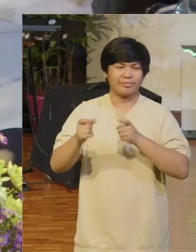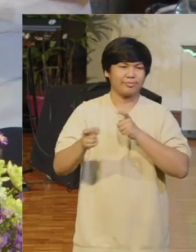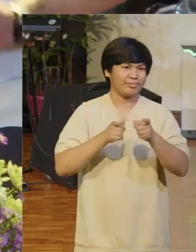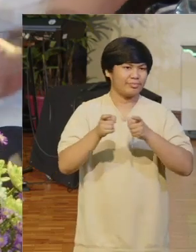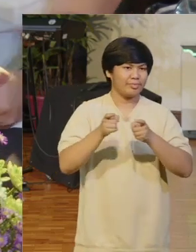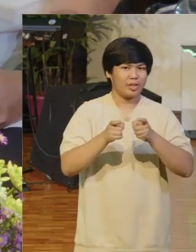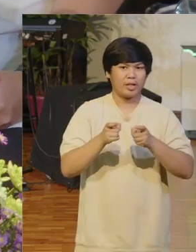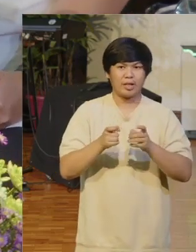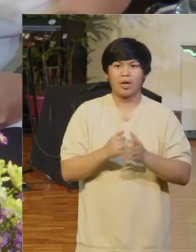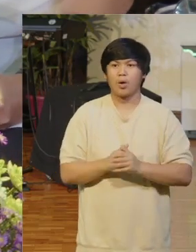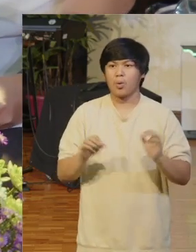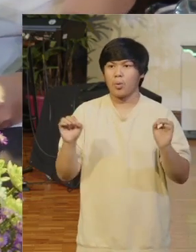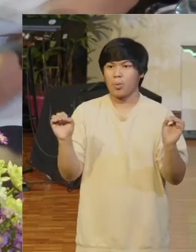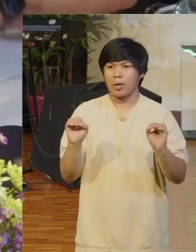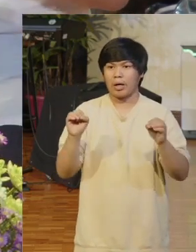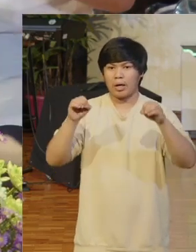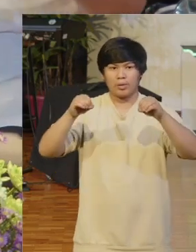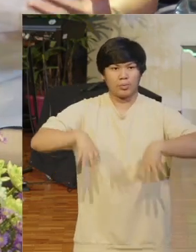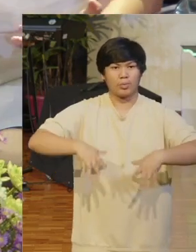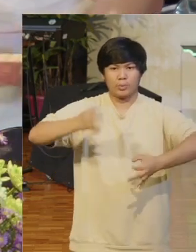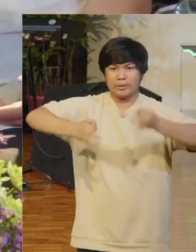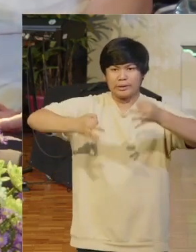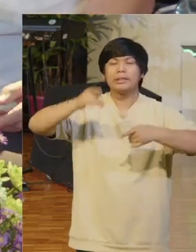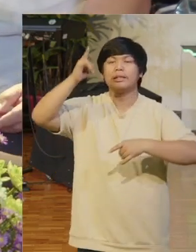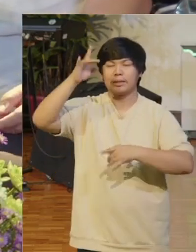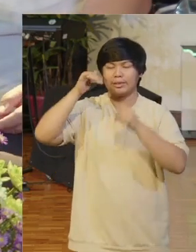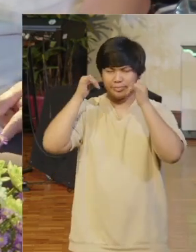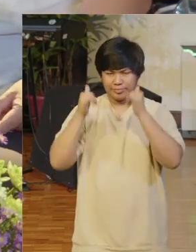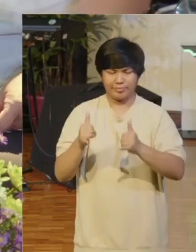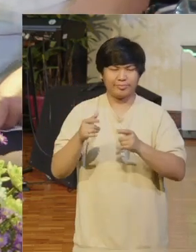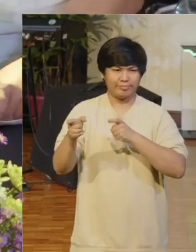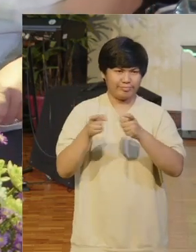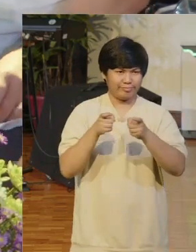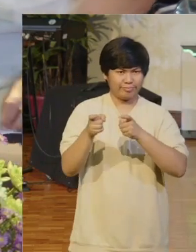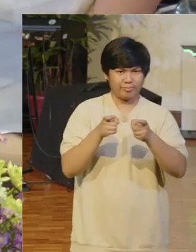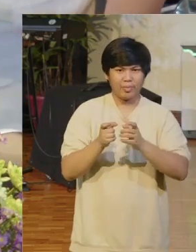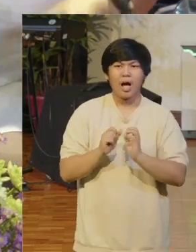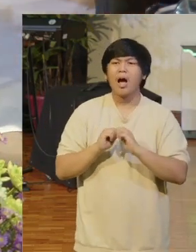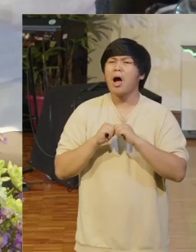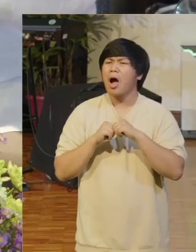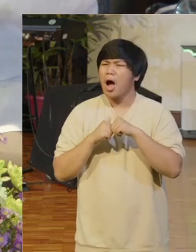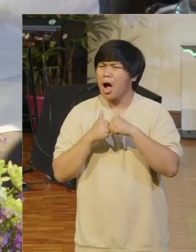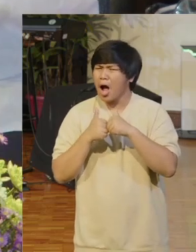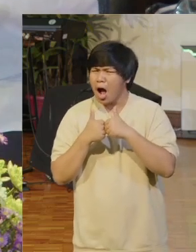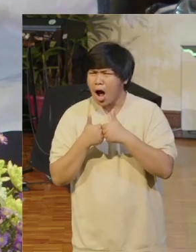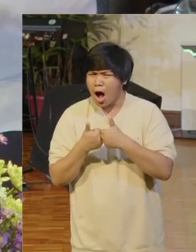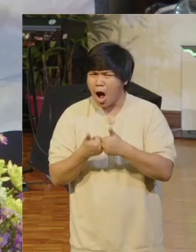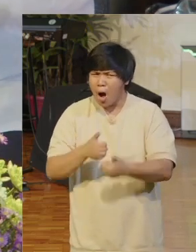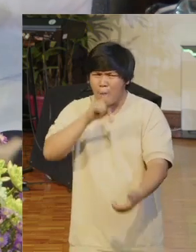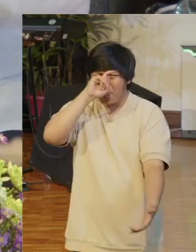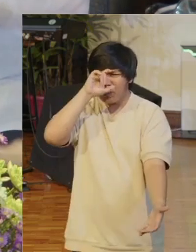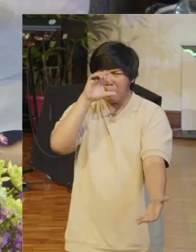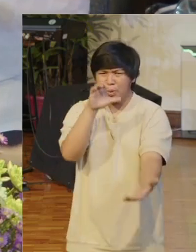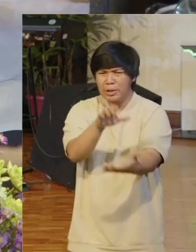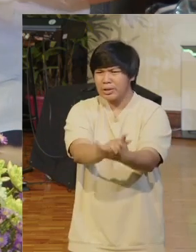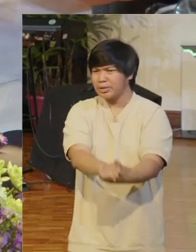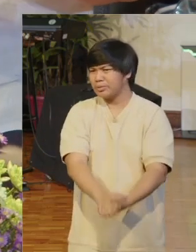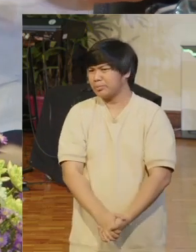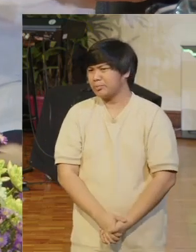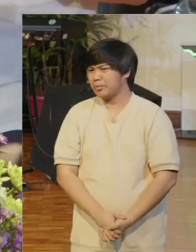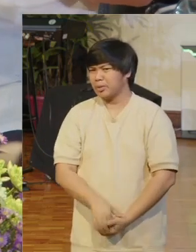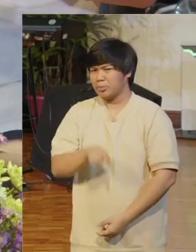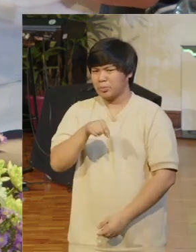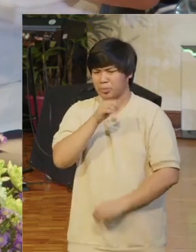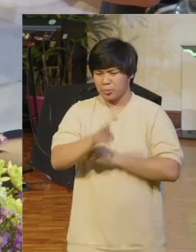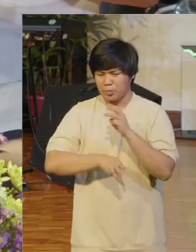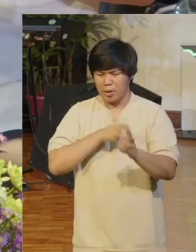Merong kawalan ng katarungan sa mundo, siya pa rin ang naghahari. Paano kaya natin mare-reconcile yung presence of evil sa mundo